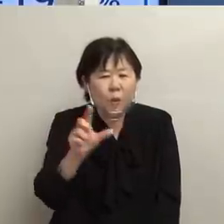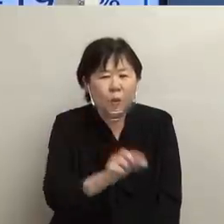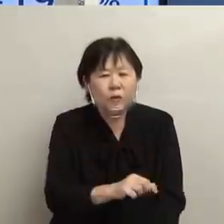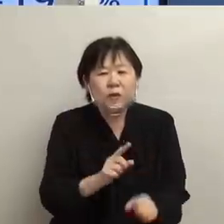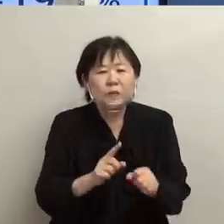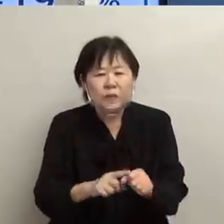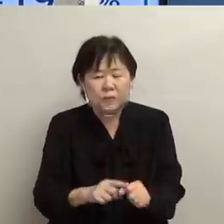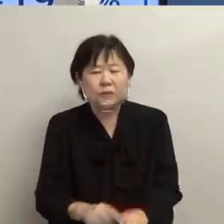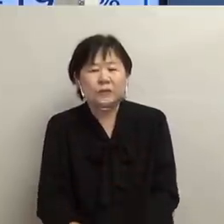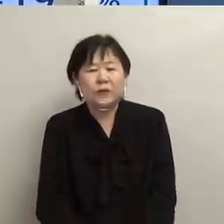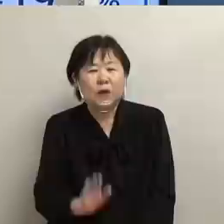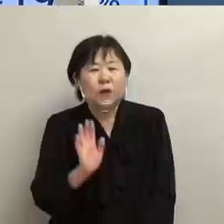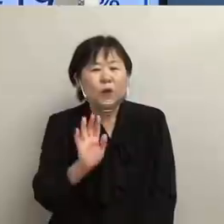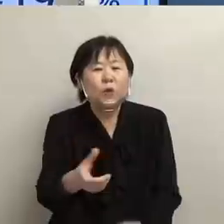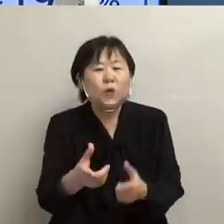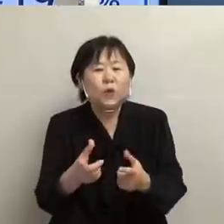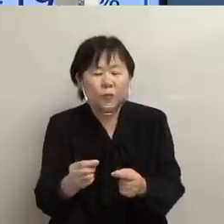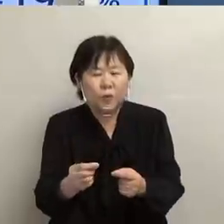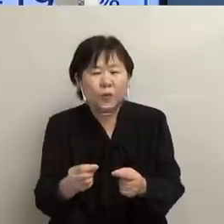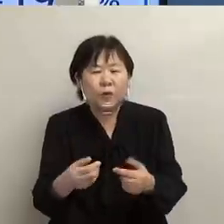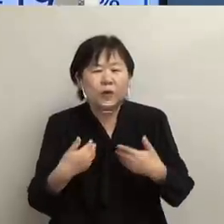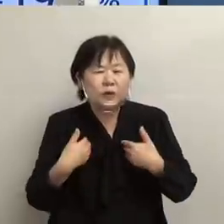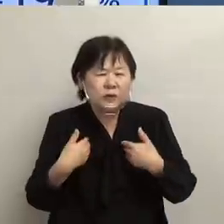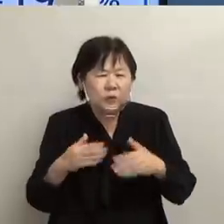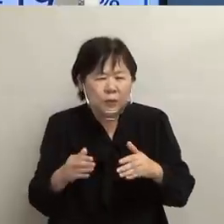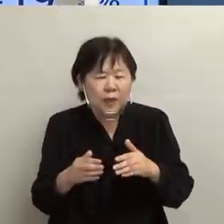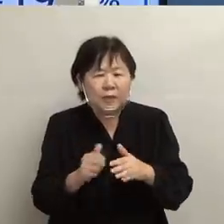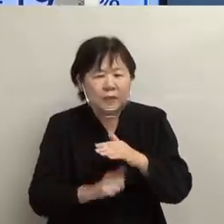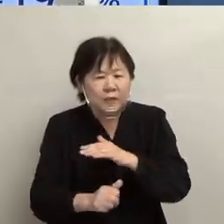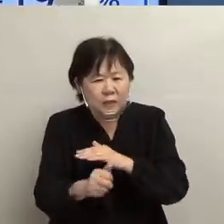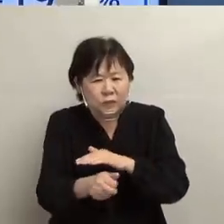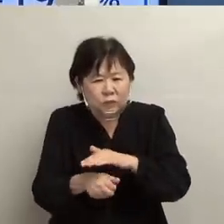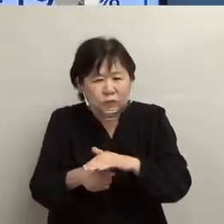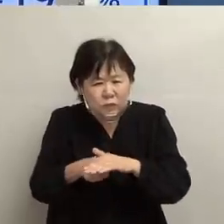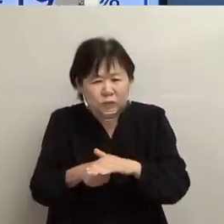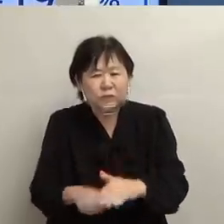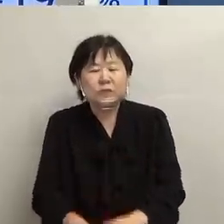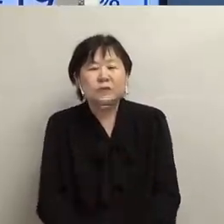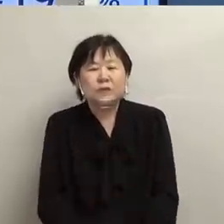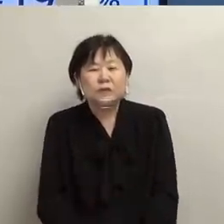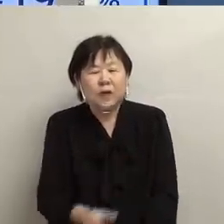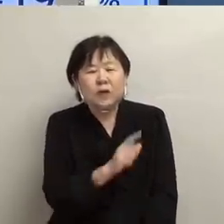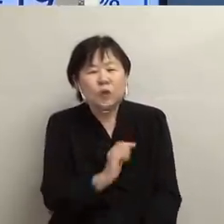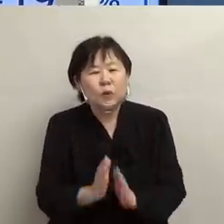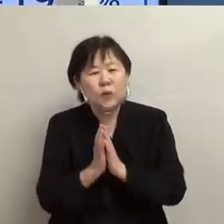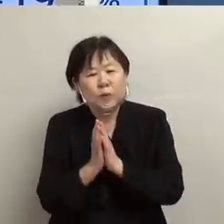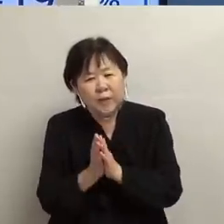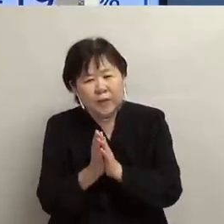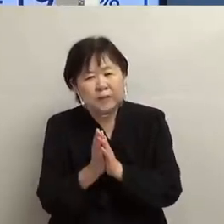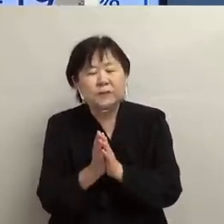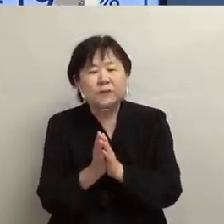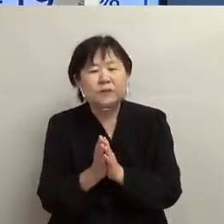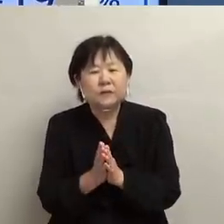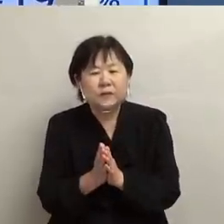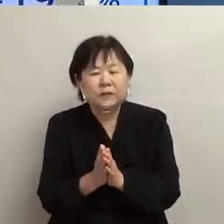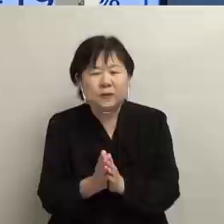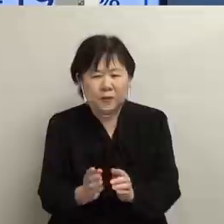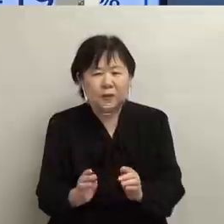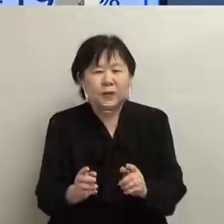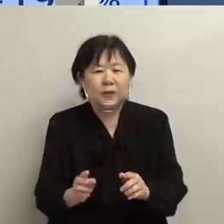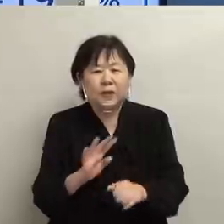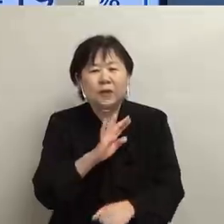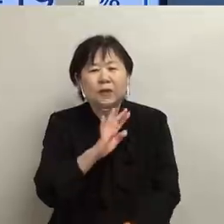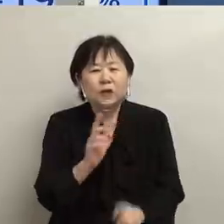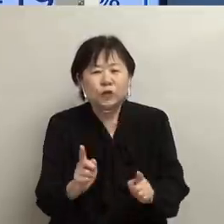引き続き不要不急の外出自粛さらには特にこのお願いしと言っておきたいと思いますが勉強はまたぐ大